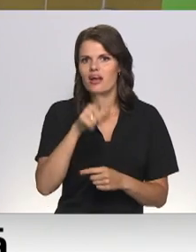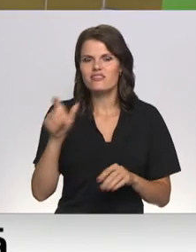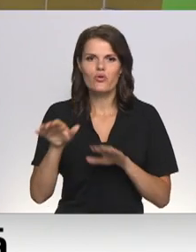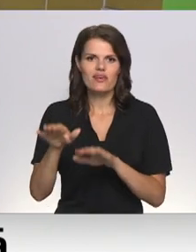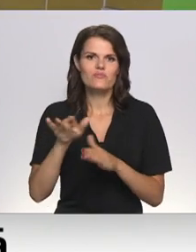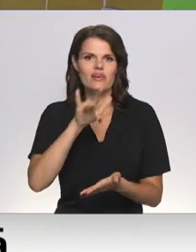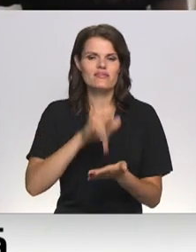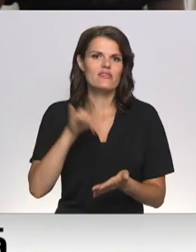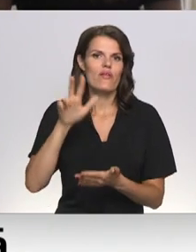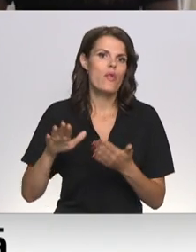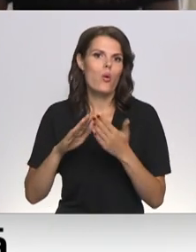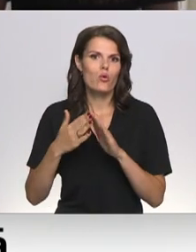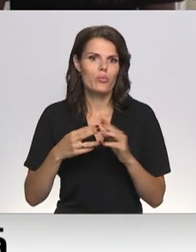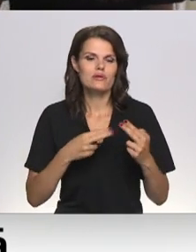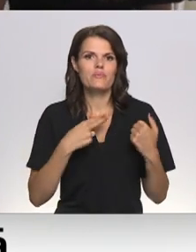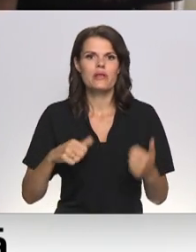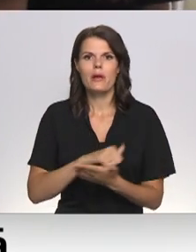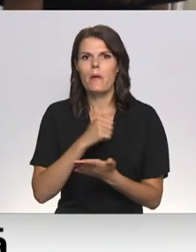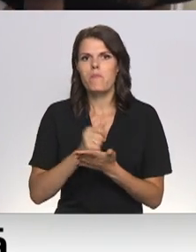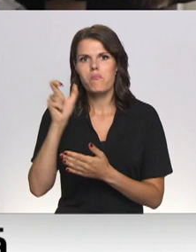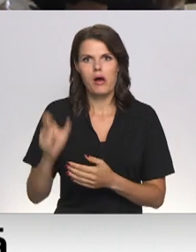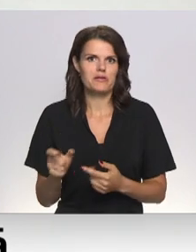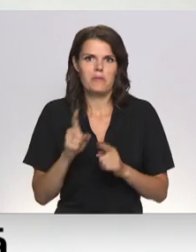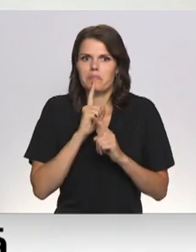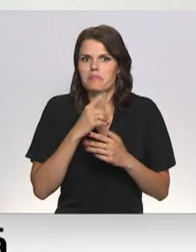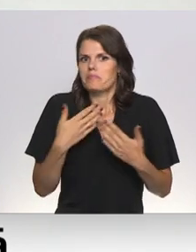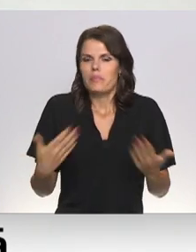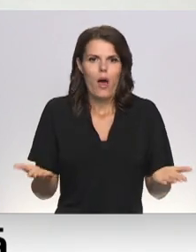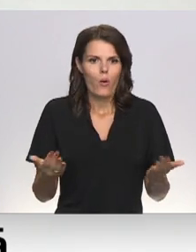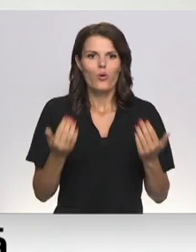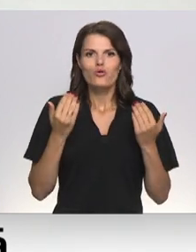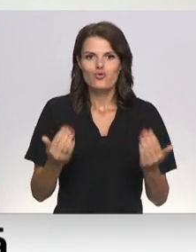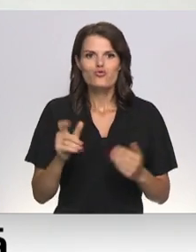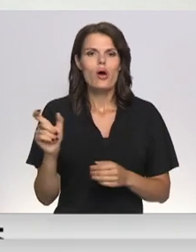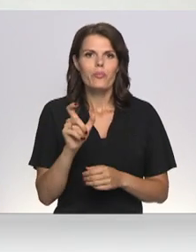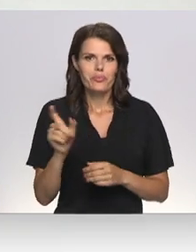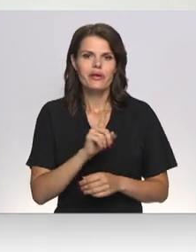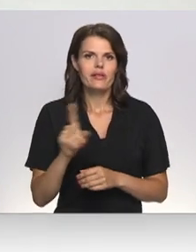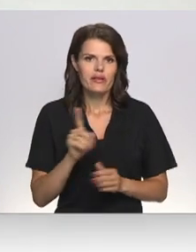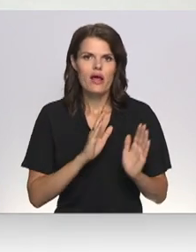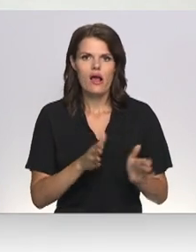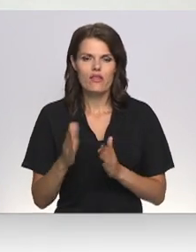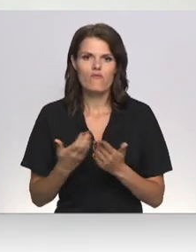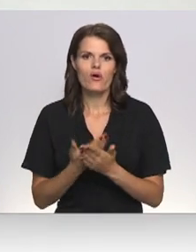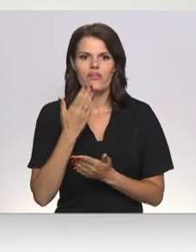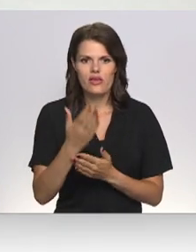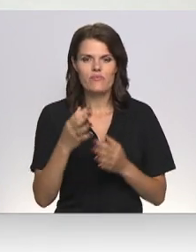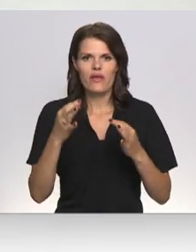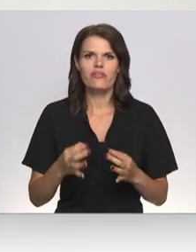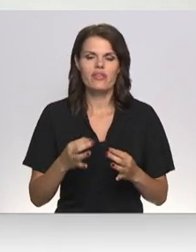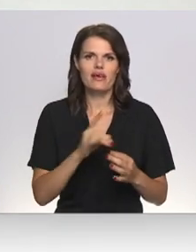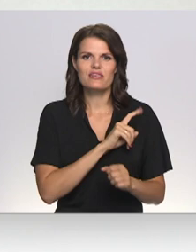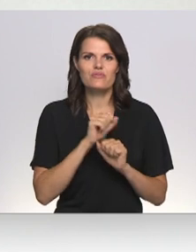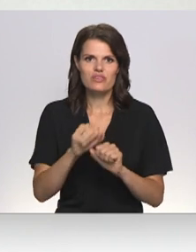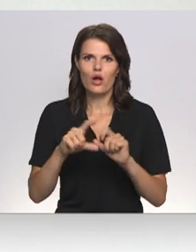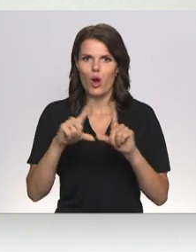izmitināšanas centrā Daugavpils, biedrības pārstāvim tādu gan nēsot. Šobrīd tiek gatavoti iesniegumi tiesību sargājošajiem